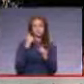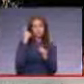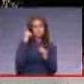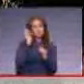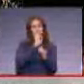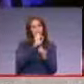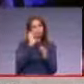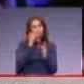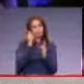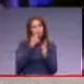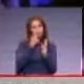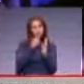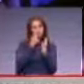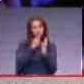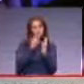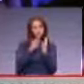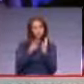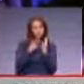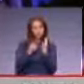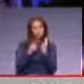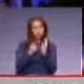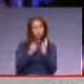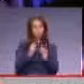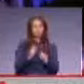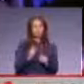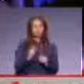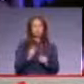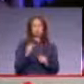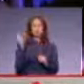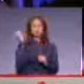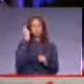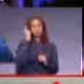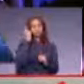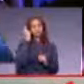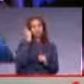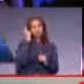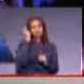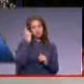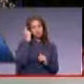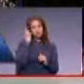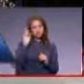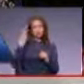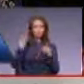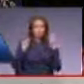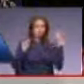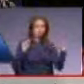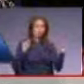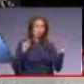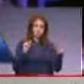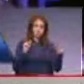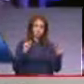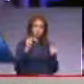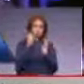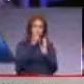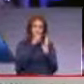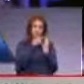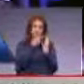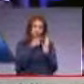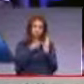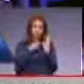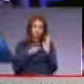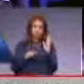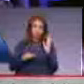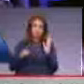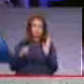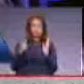أنا اللي عايز أعرفه التلاقي الفكري اللي حصل ما بين نبيلة عبيد كفنانة استطاعت أن